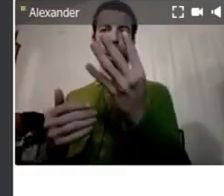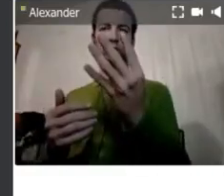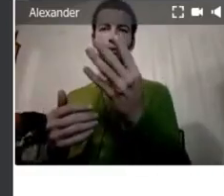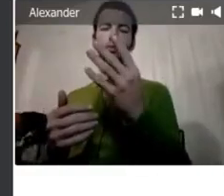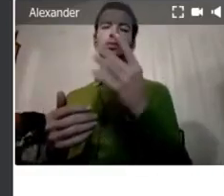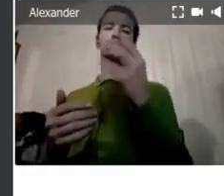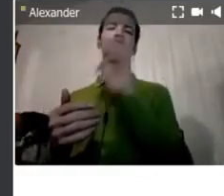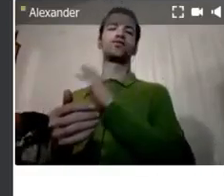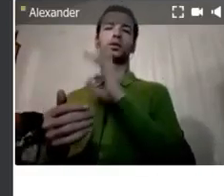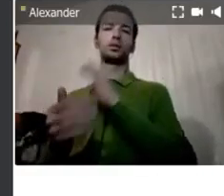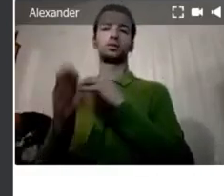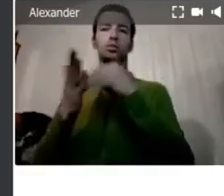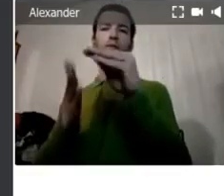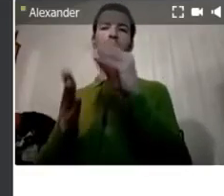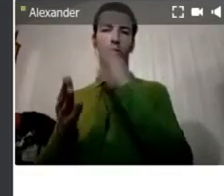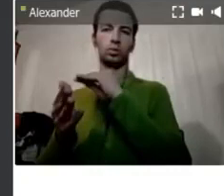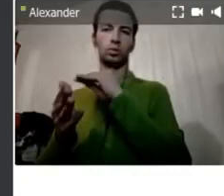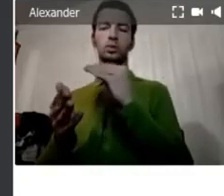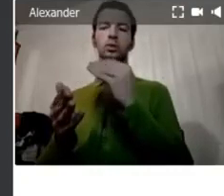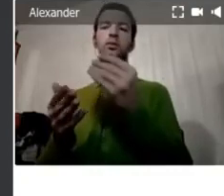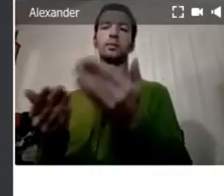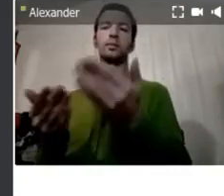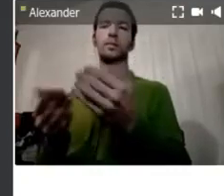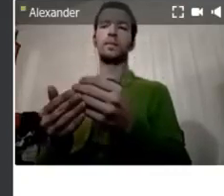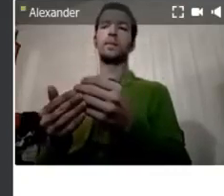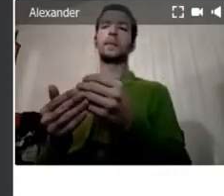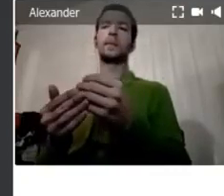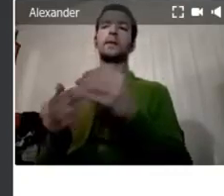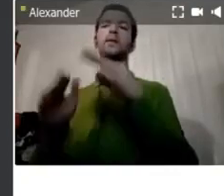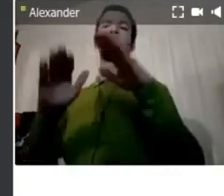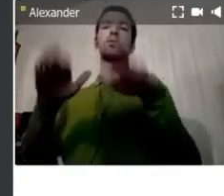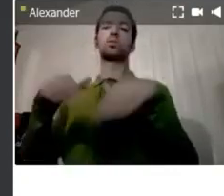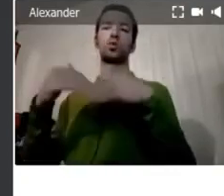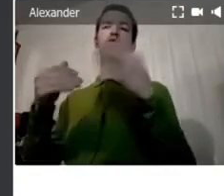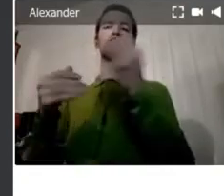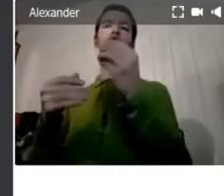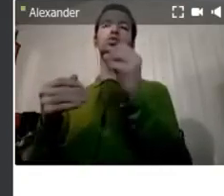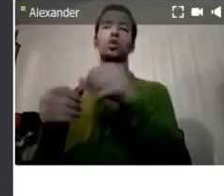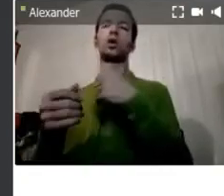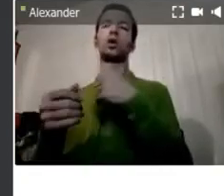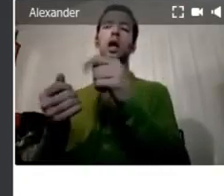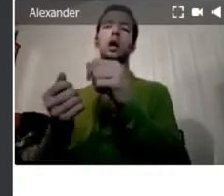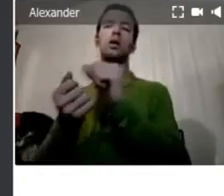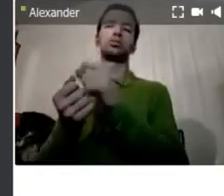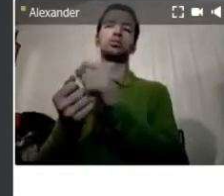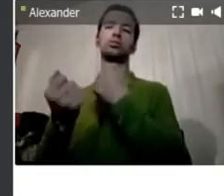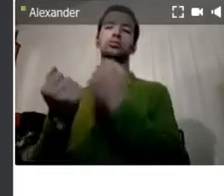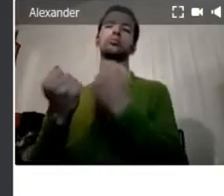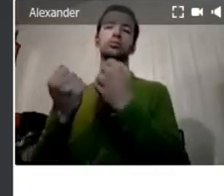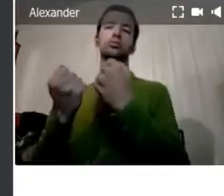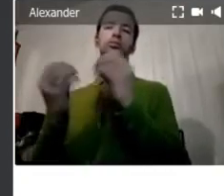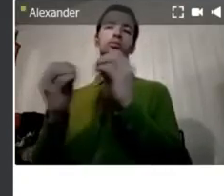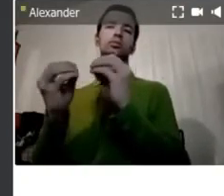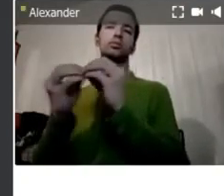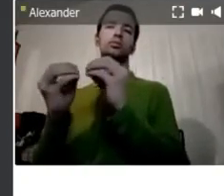пассивный доход. В том числе можно, конечно, будет их и продать. Но об этом я чуть попозже расскажу, как это будет